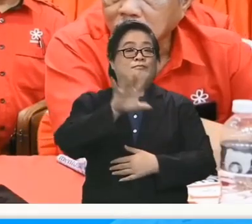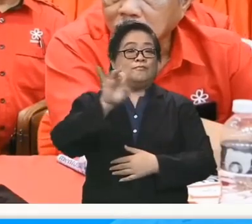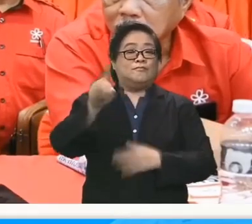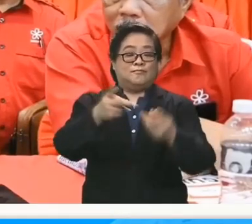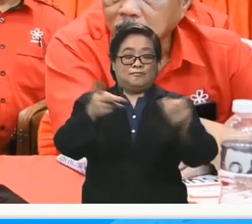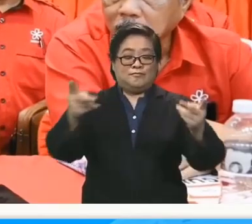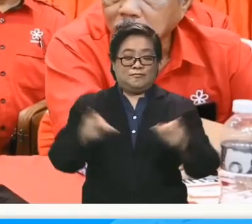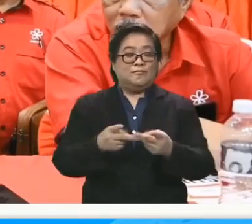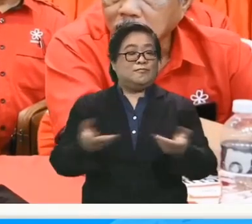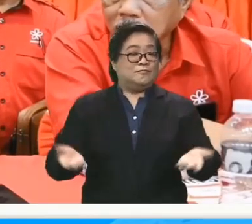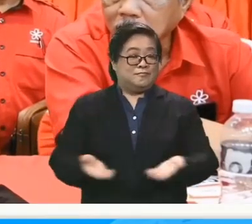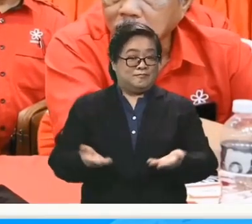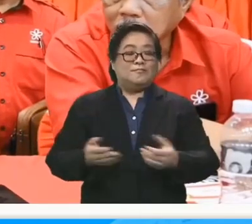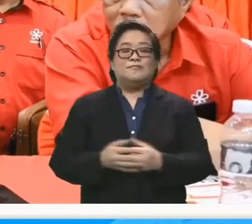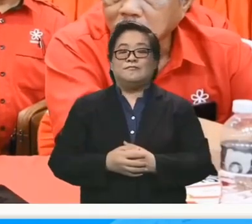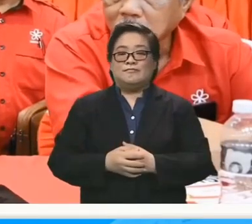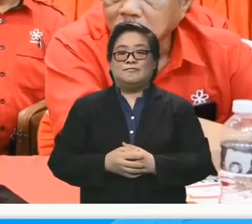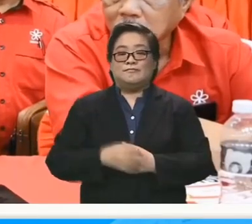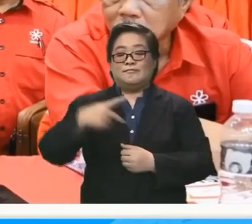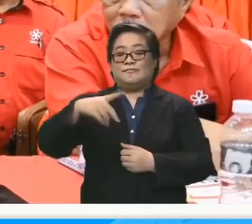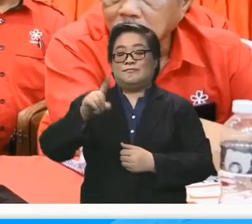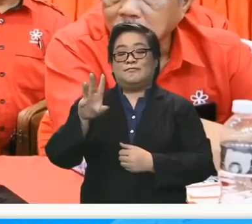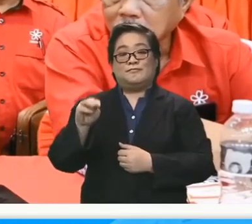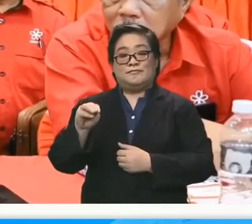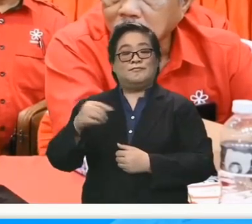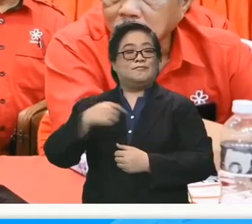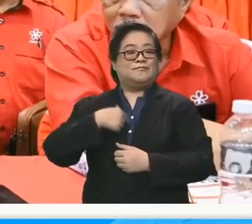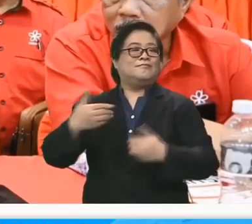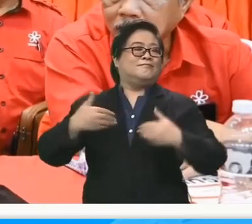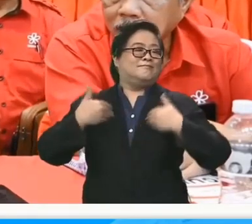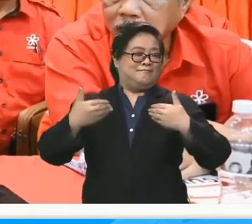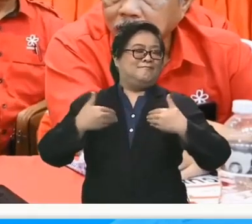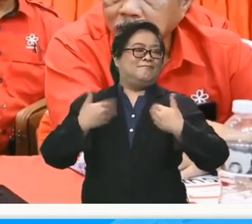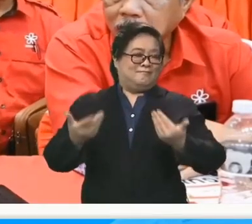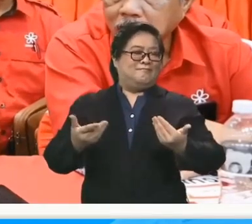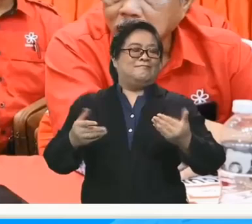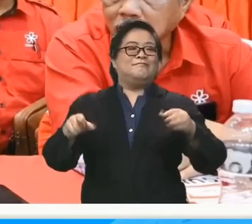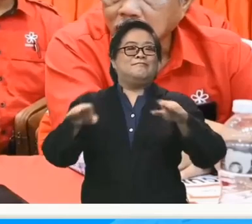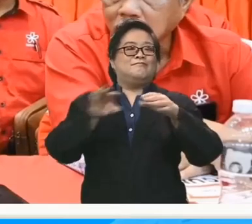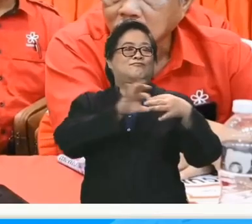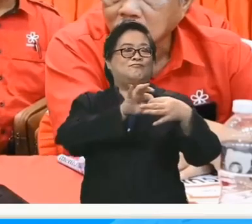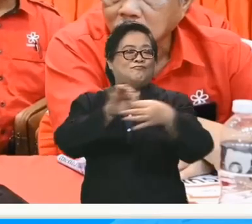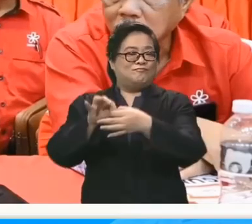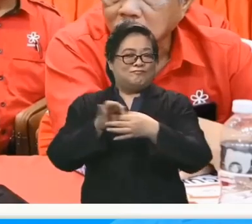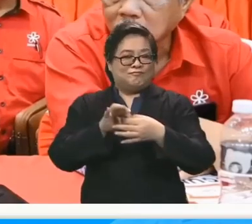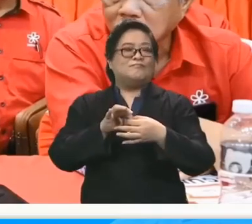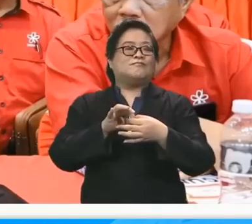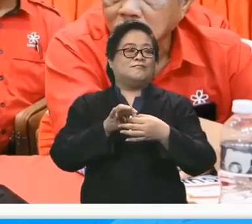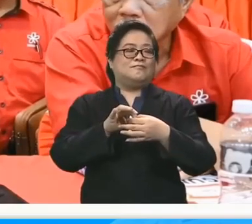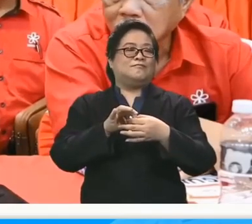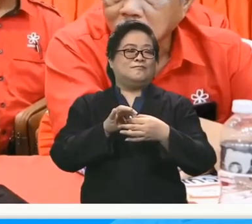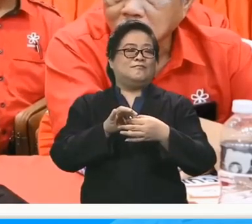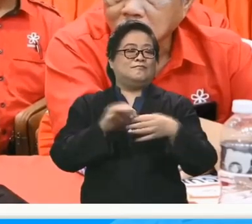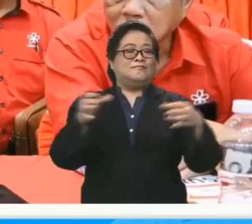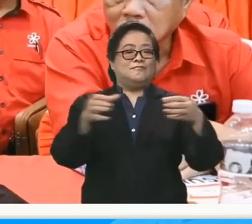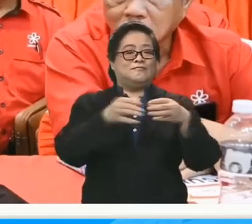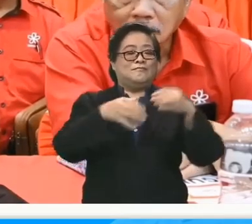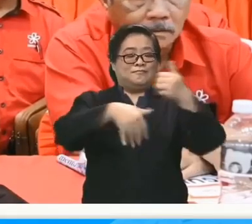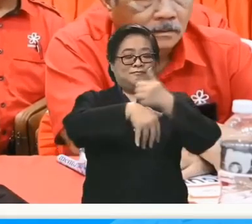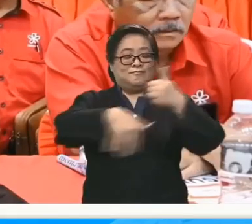Parlimen Beluran ini, dan saya gembira dengan tahap kerjasama antara parti-parti